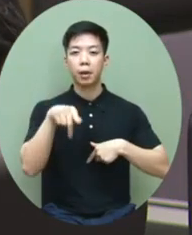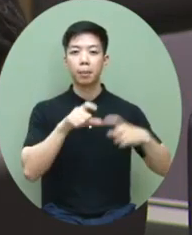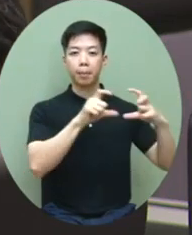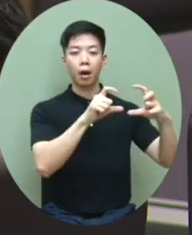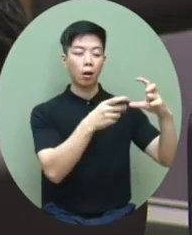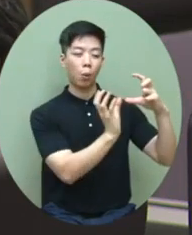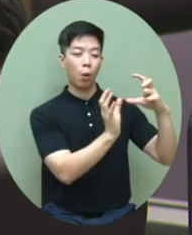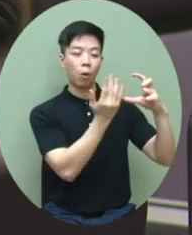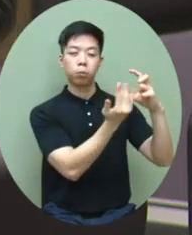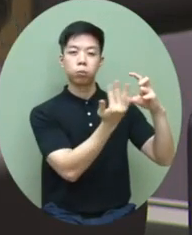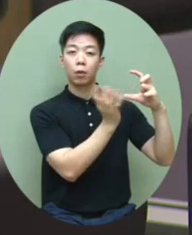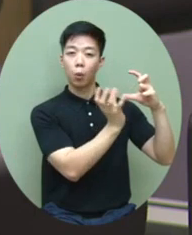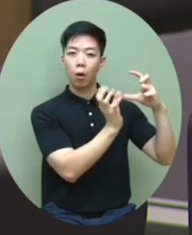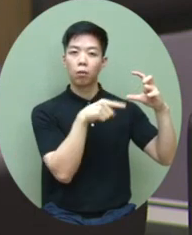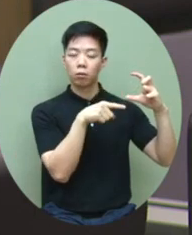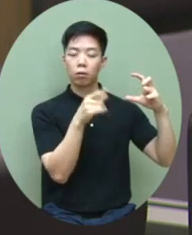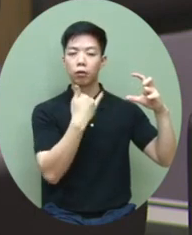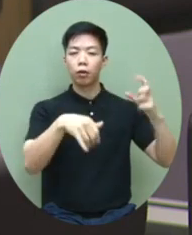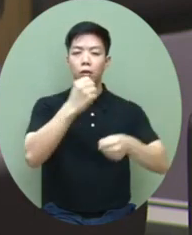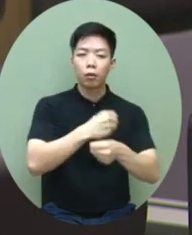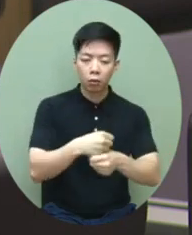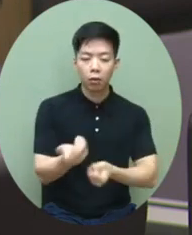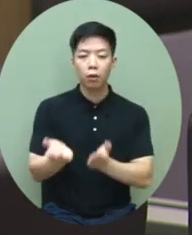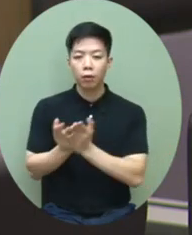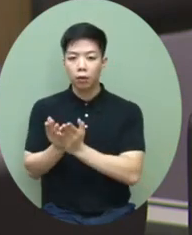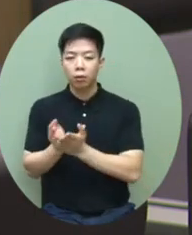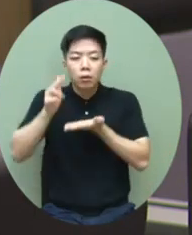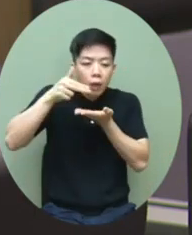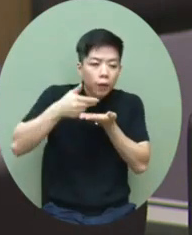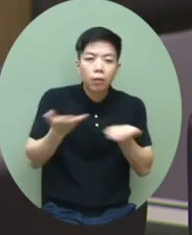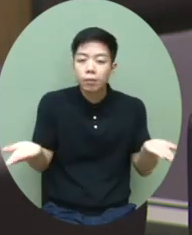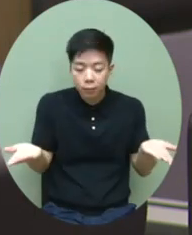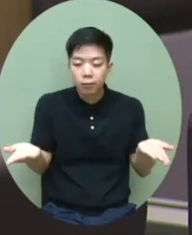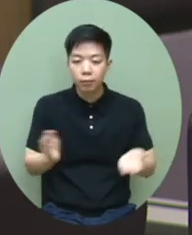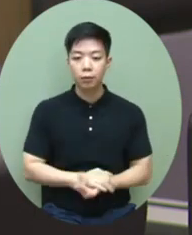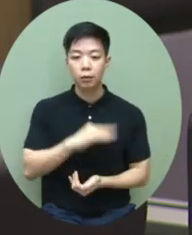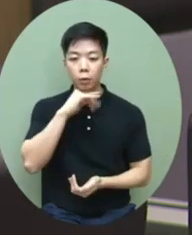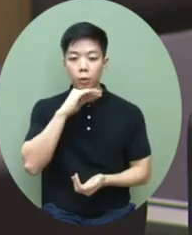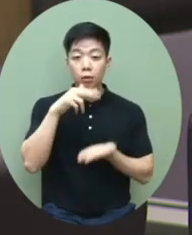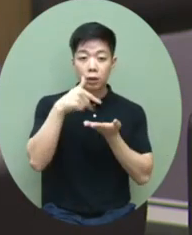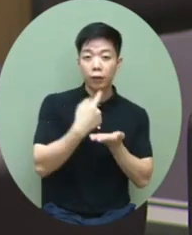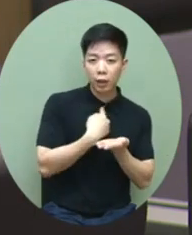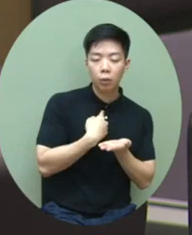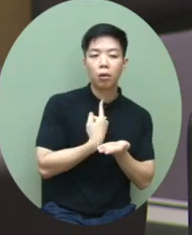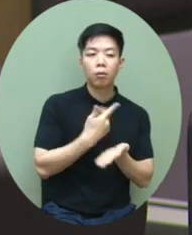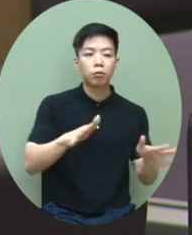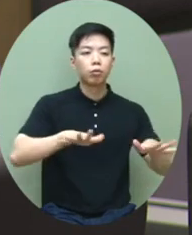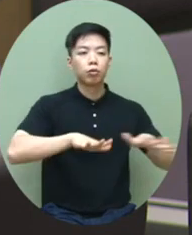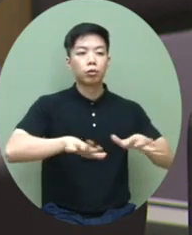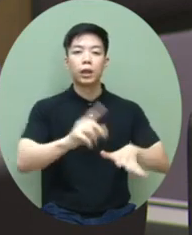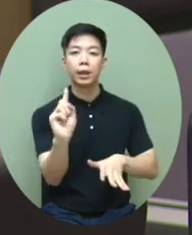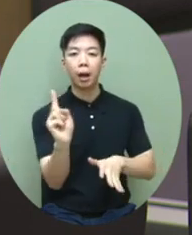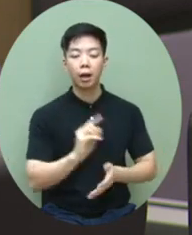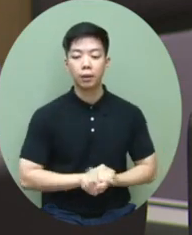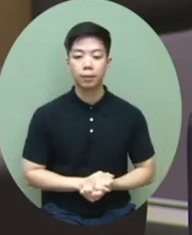的膳食安排應該怎樣處理呢？即是衛生防護中心有沒有什麼建議，如果他們要吃飯的時候要怎樣吃呢？還有就